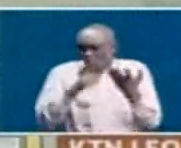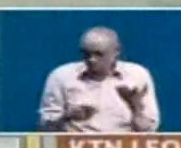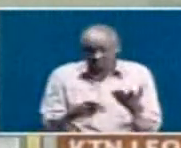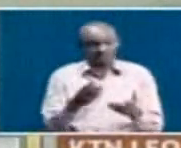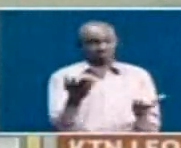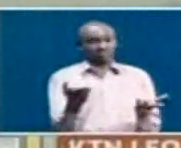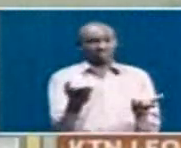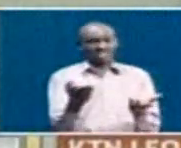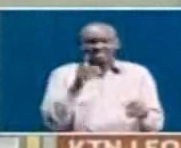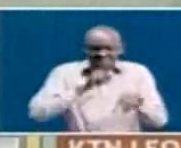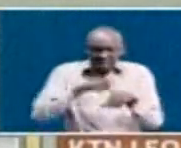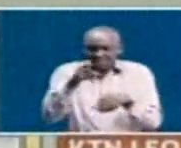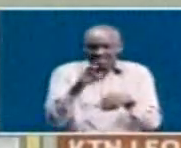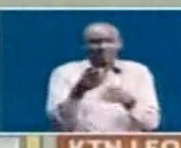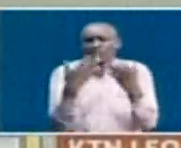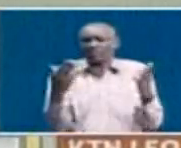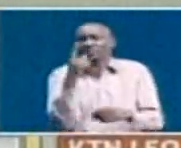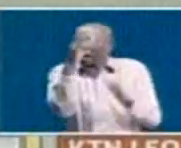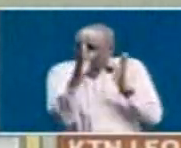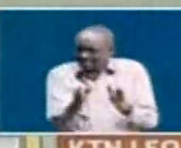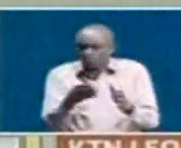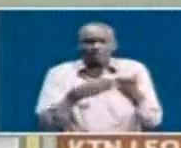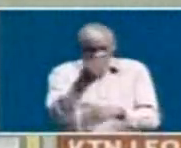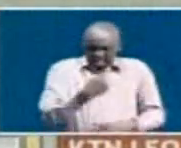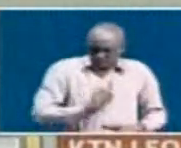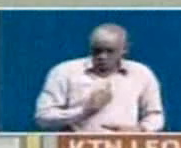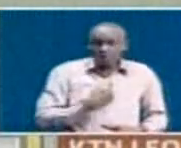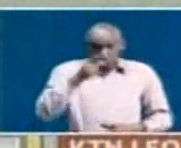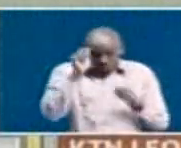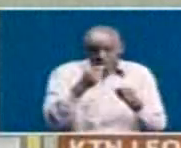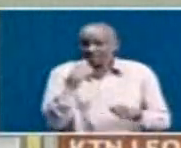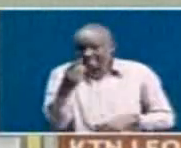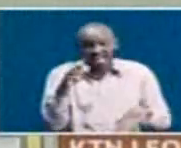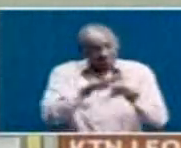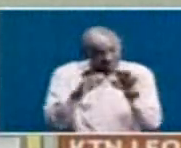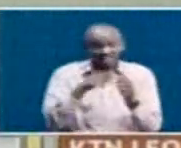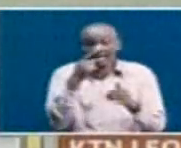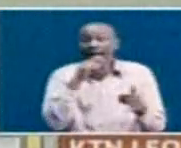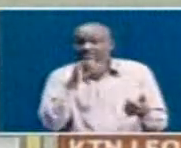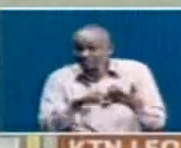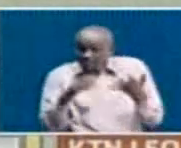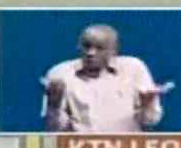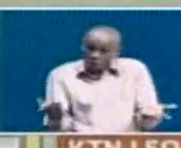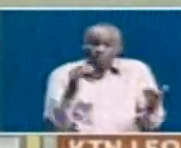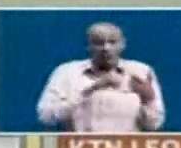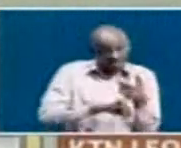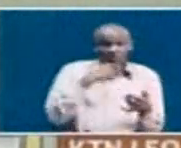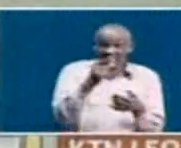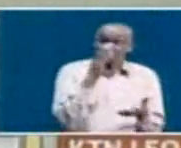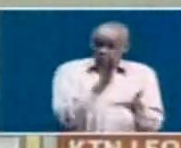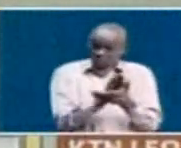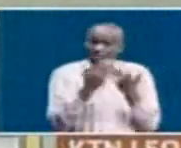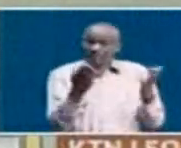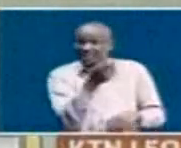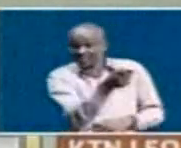hao. Lakini iwapo mali hiyo imechumwa na mtu mmoja, je, una fursa ya kumwambia mkeo au mumeo kuhusu ukweli wa mali hiyo? Na